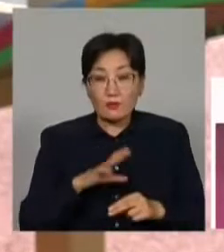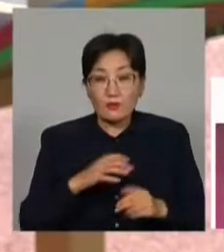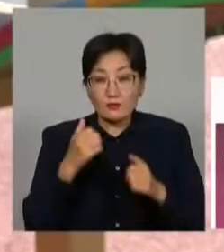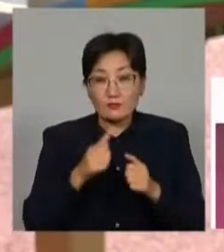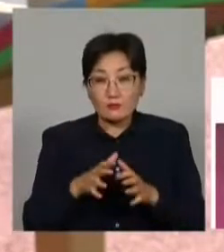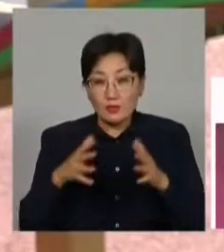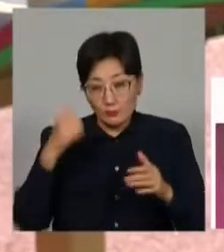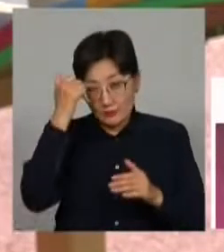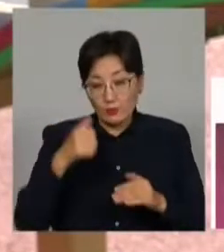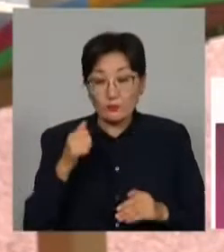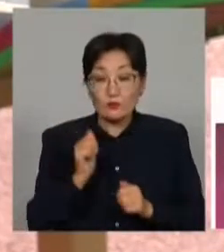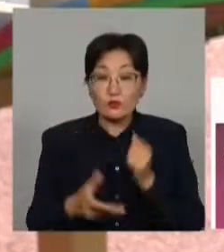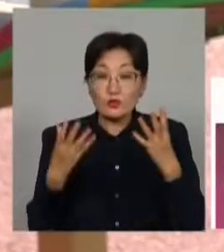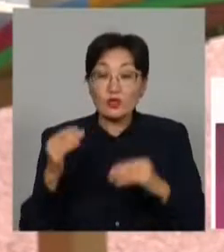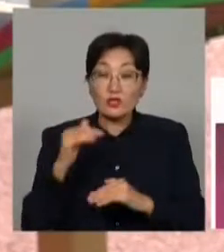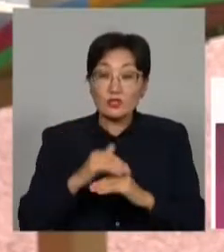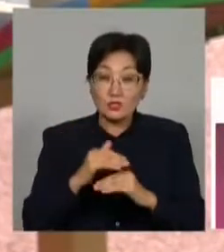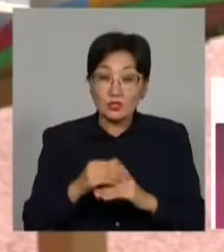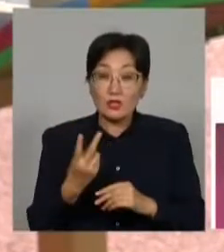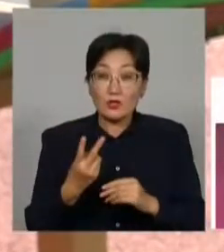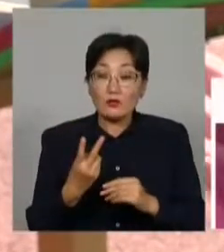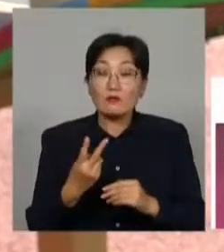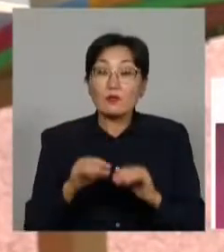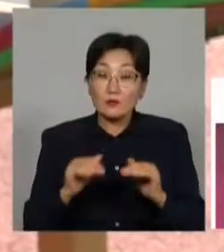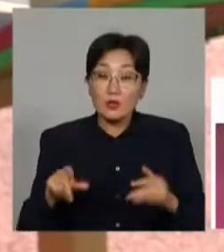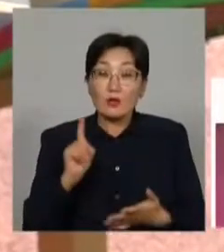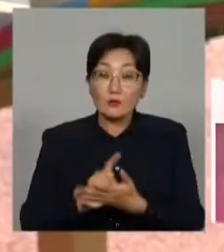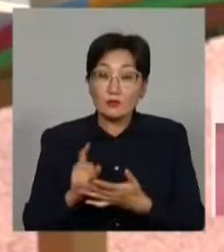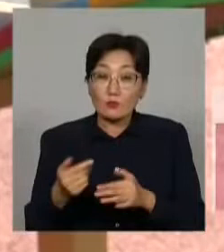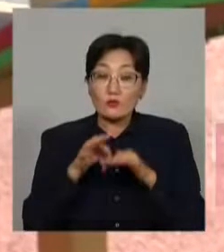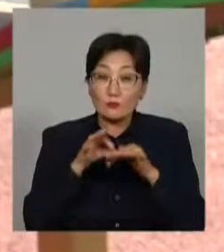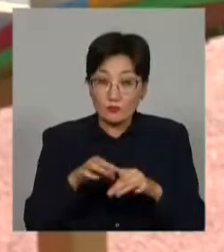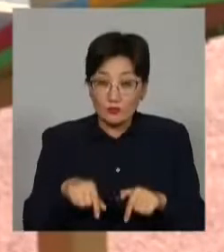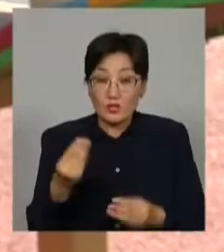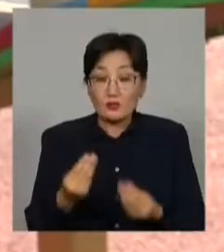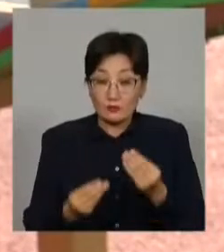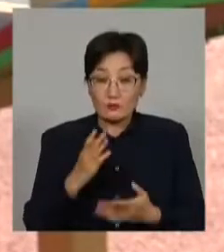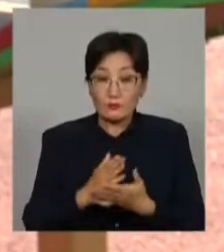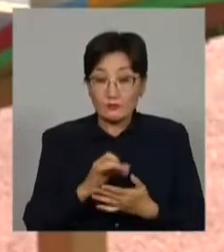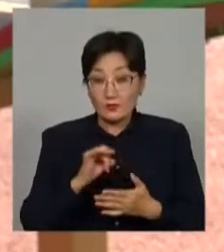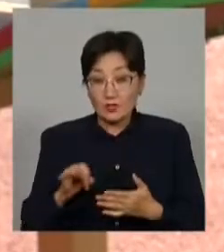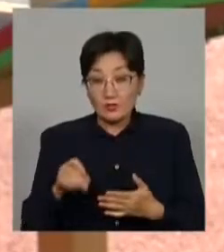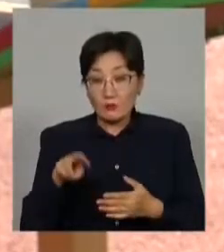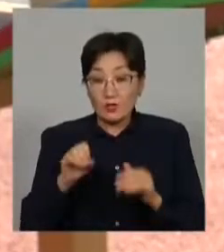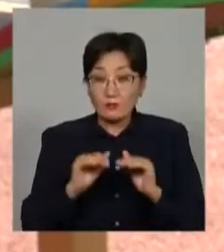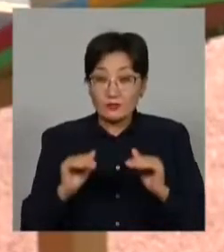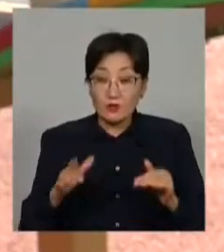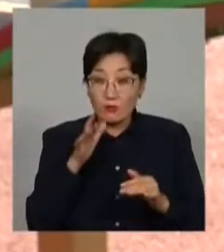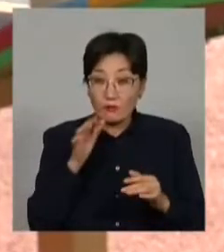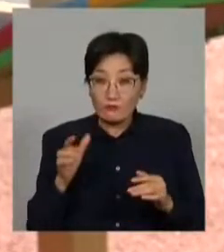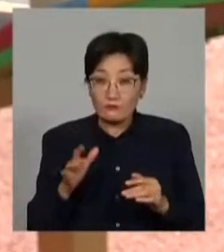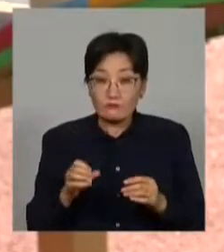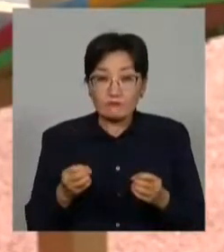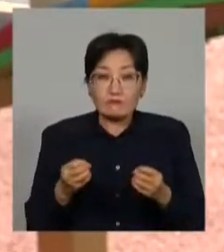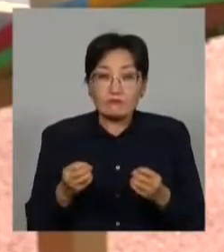көп-көп. Күнде кешкісін, міне екі балам бар. Міндетті түрде осылай ойнаймыз осы жерге келіп. Және балалардың уақыты